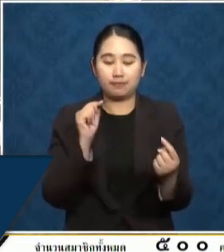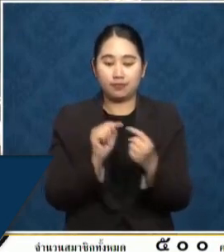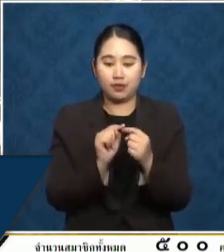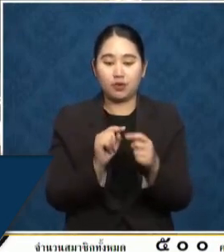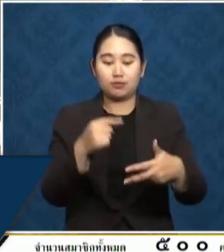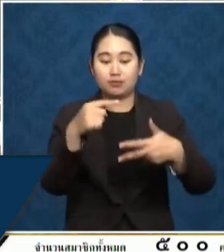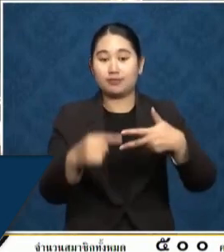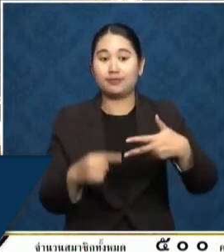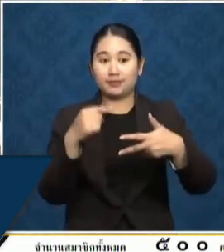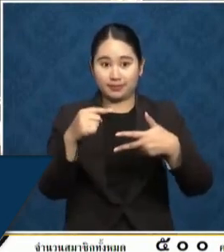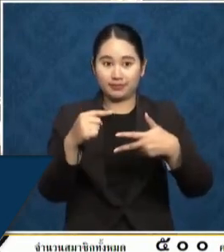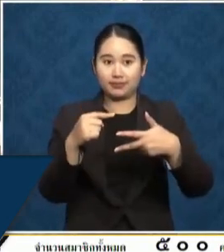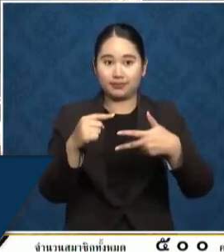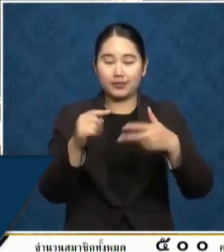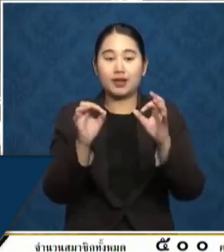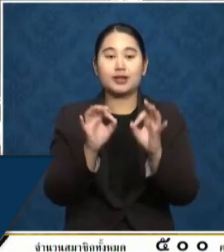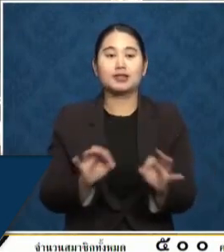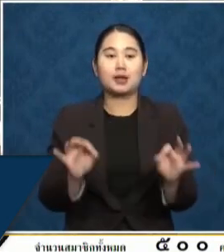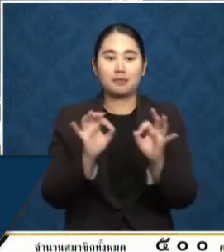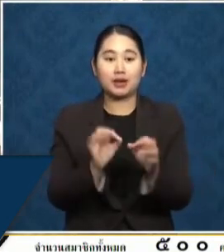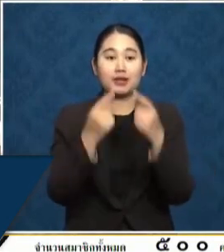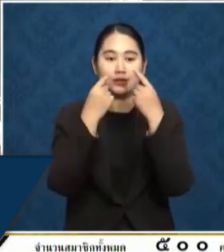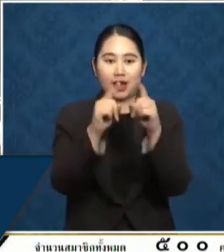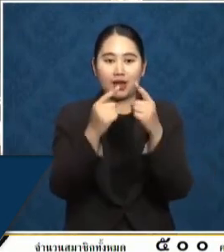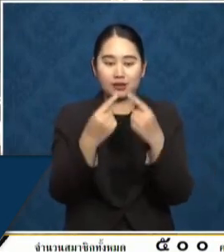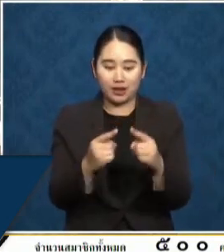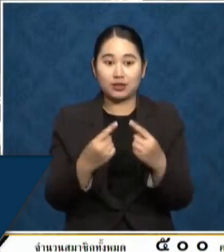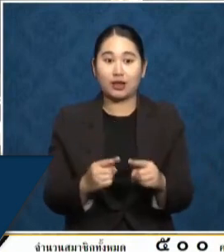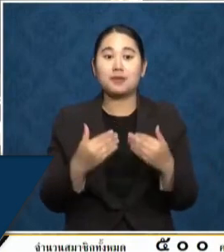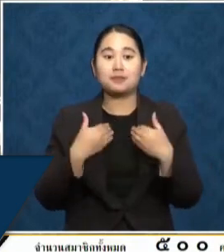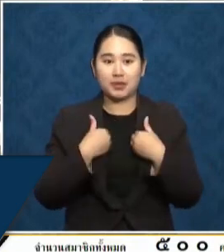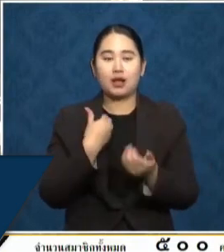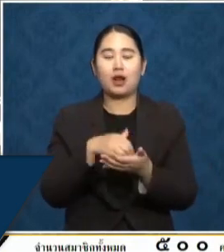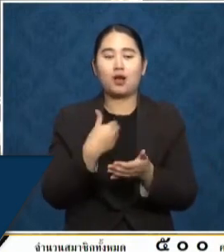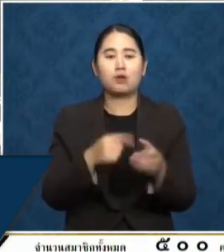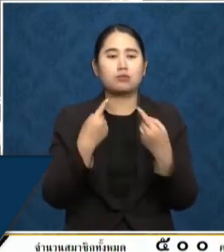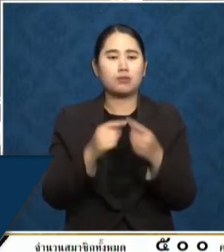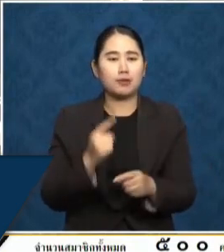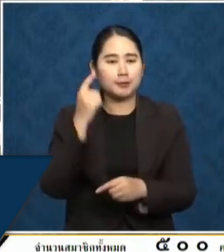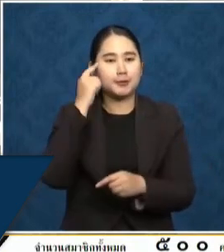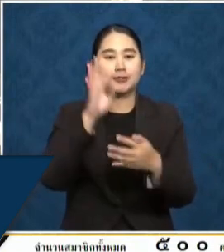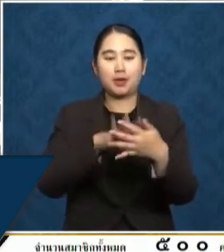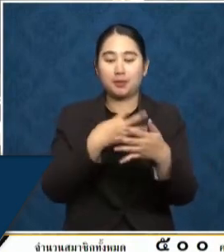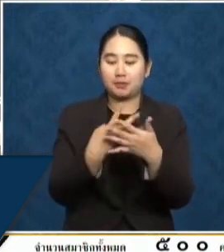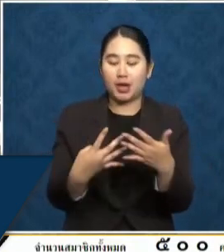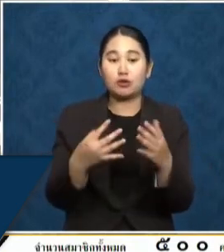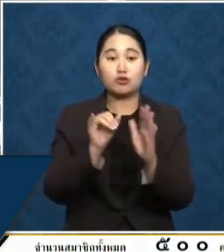องคปรากอทั้ง 3 นั้นมีความแตกต่างกันตามทหนึคการคิดยทศาต